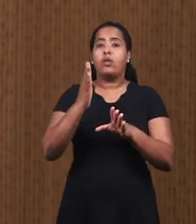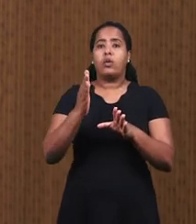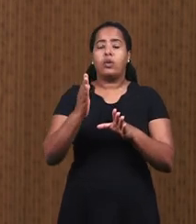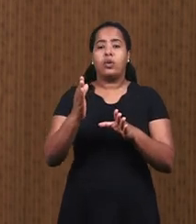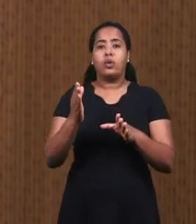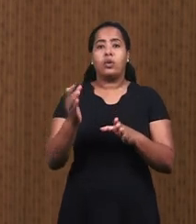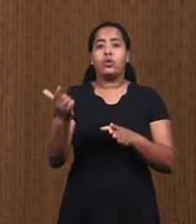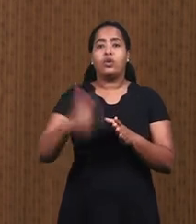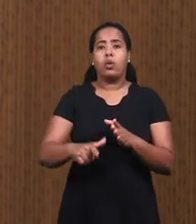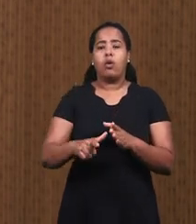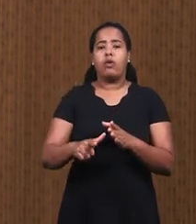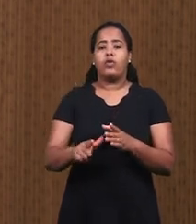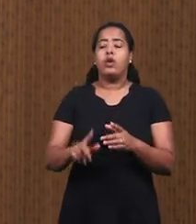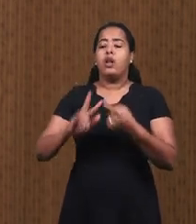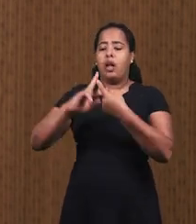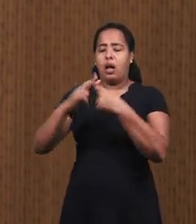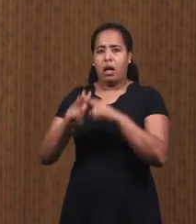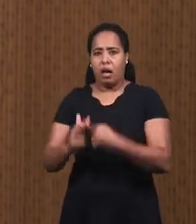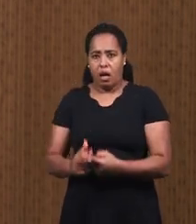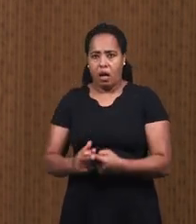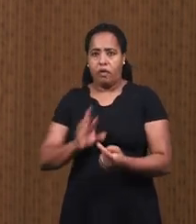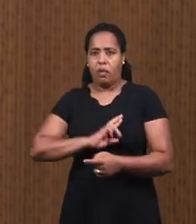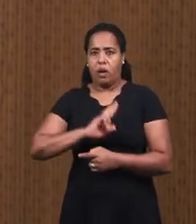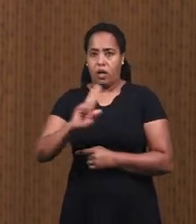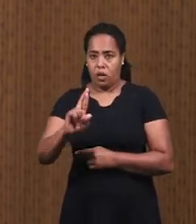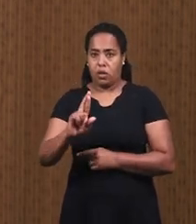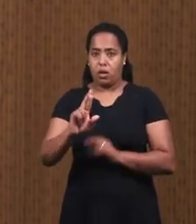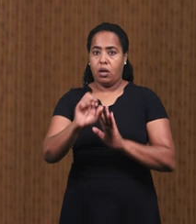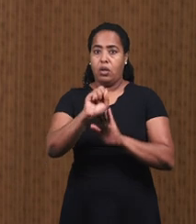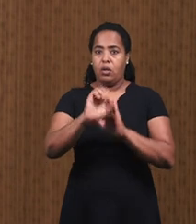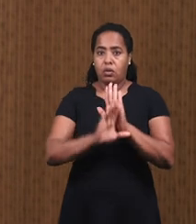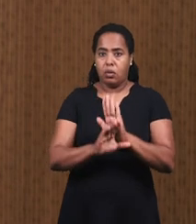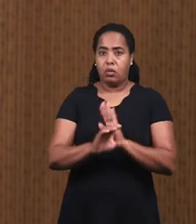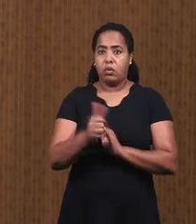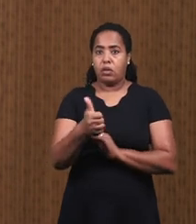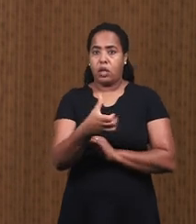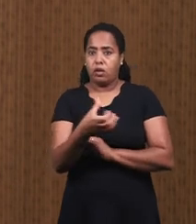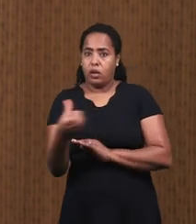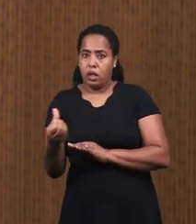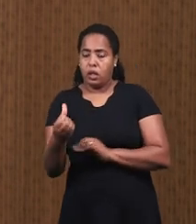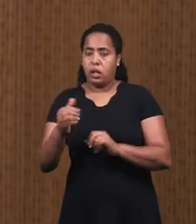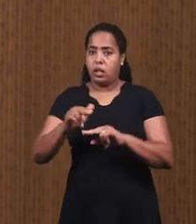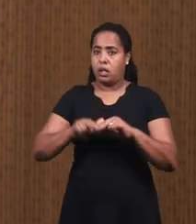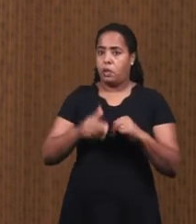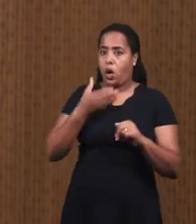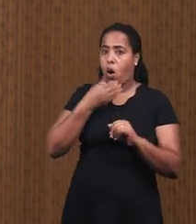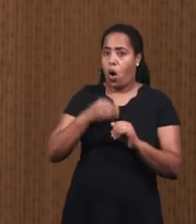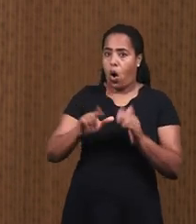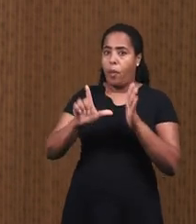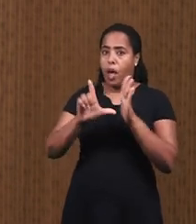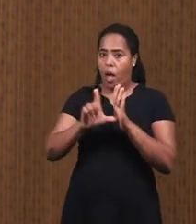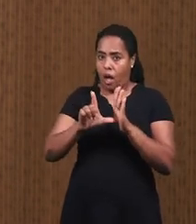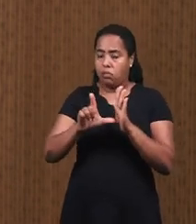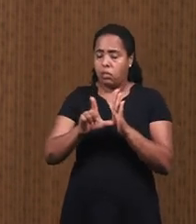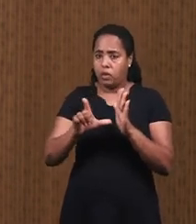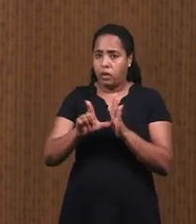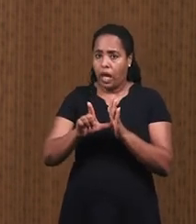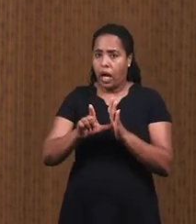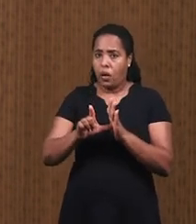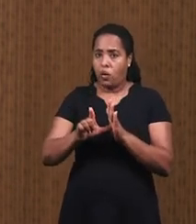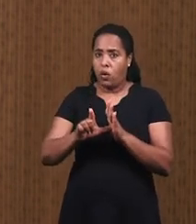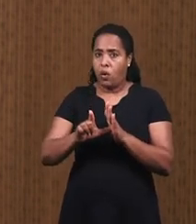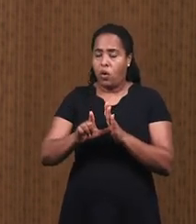Elle est découverte, redécouverte à l'époque de la grande réforme religieuse au XVIe siècle à